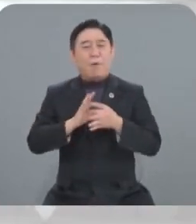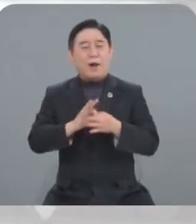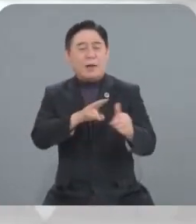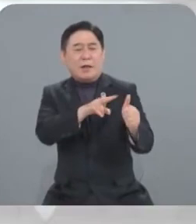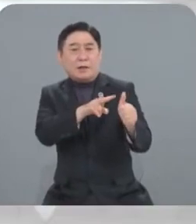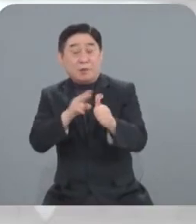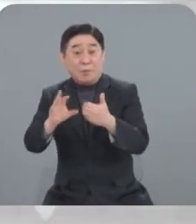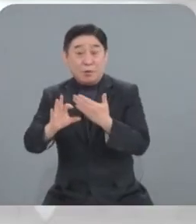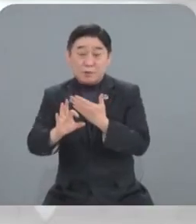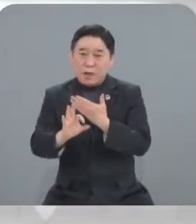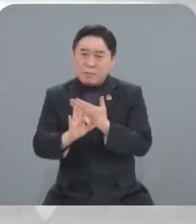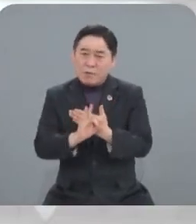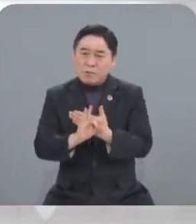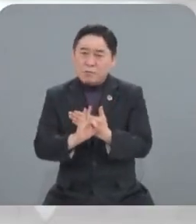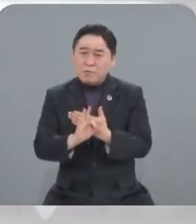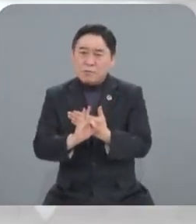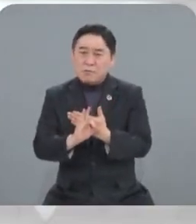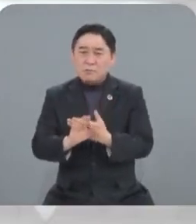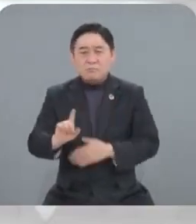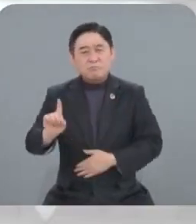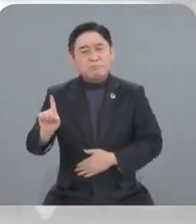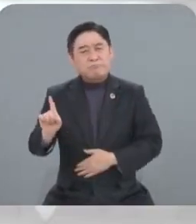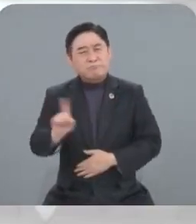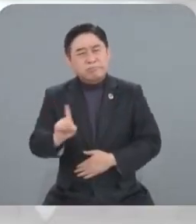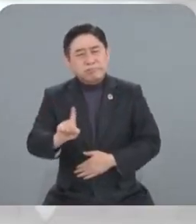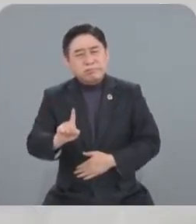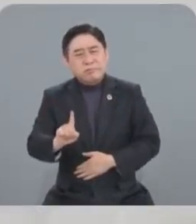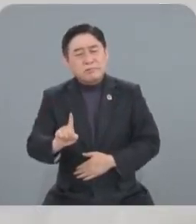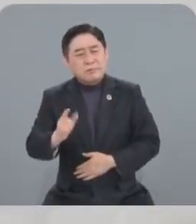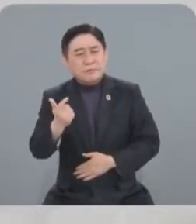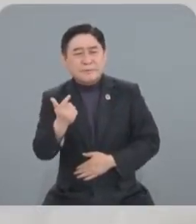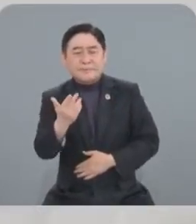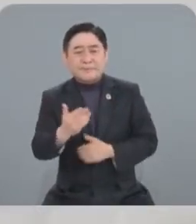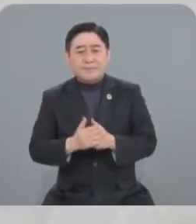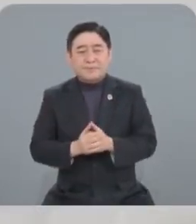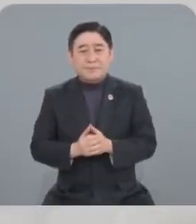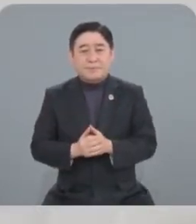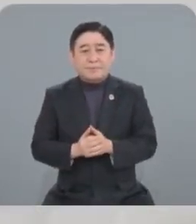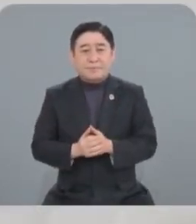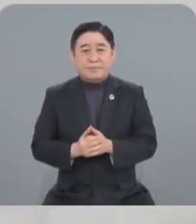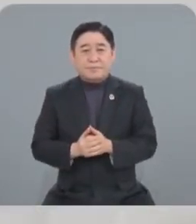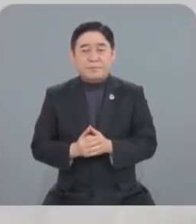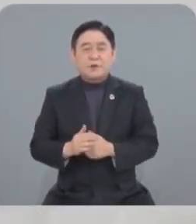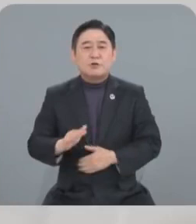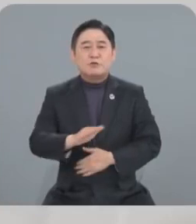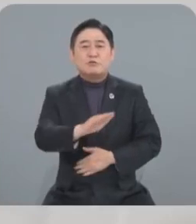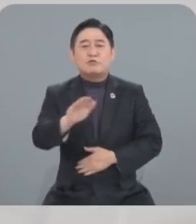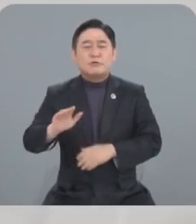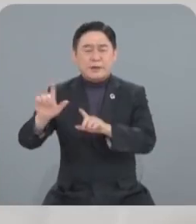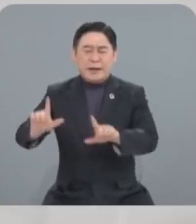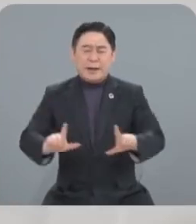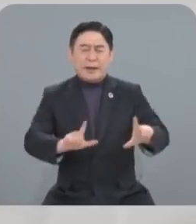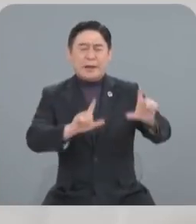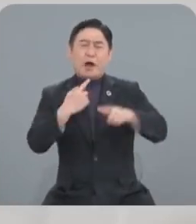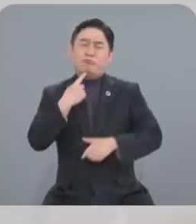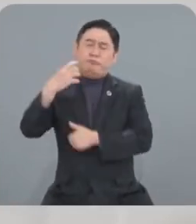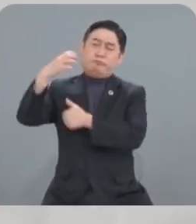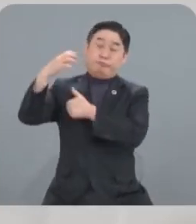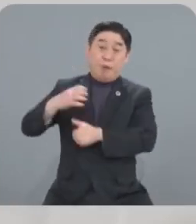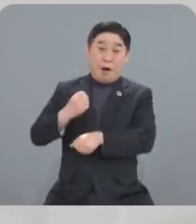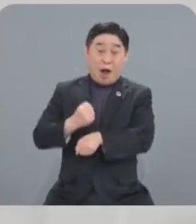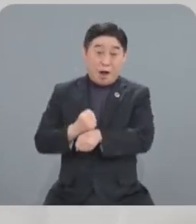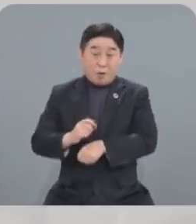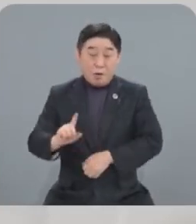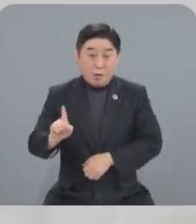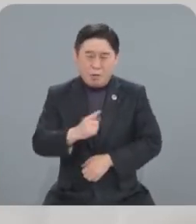였다면 과연 어떤 일이 일어났을까요 우리 안락한 삶을 위해 많은 것은 크고